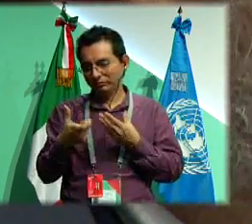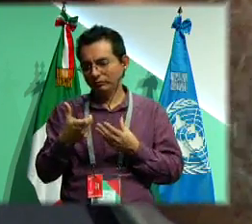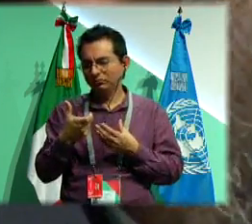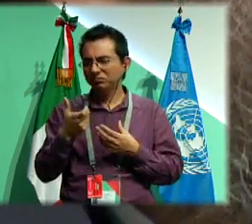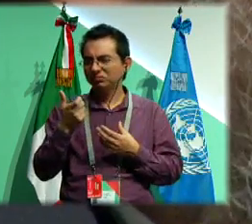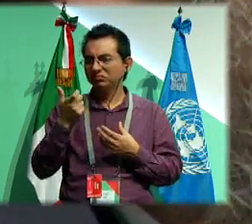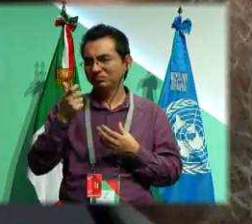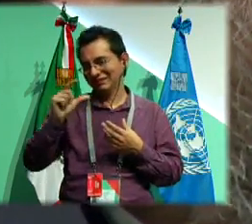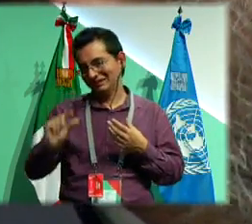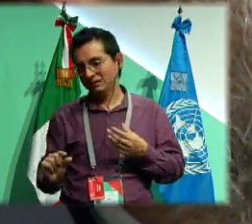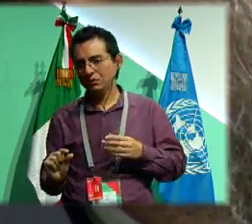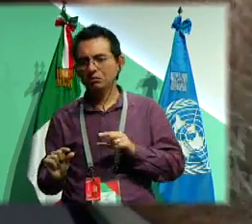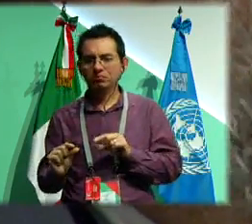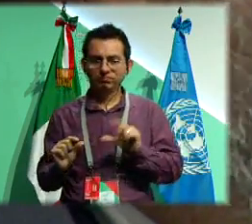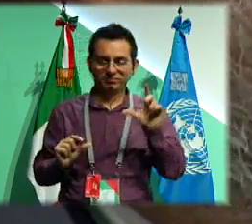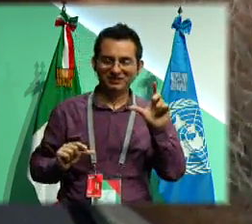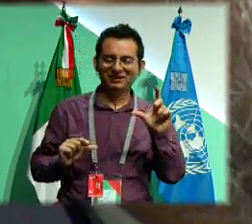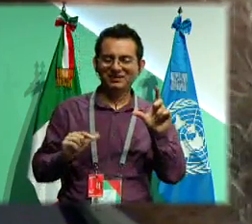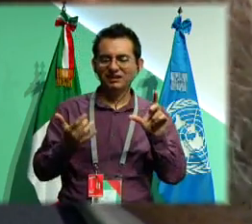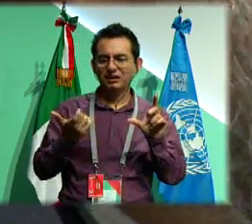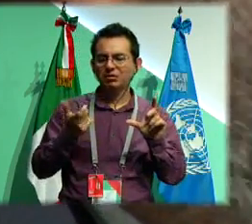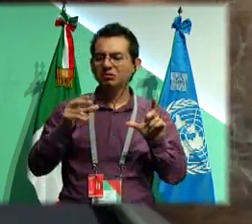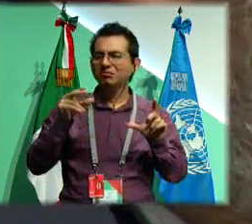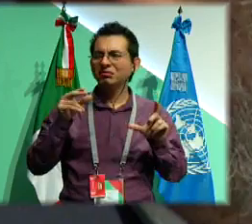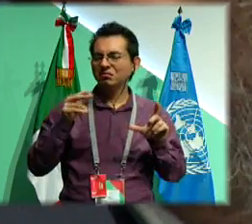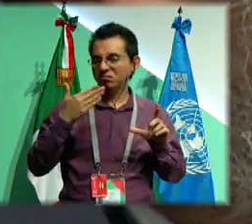le résultat était excellent.